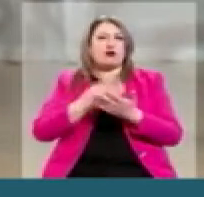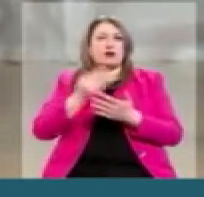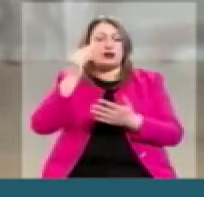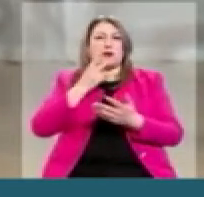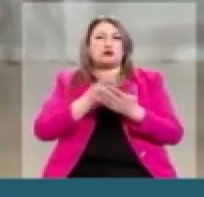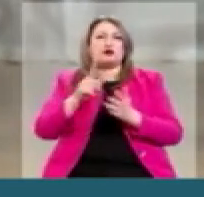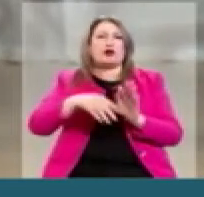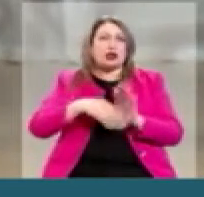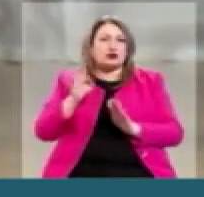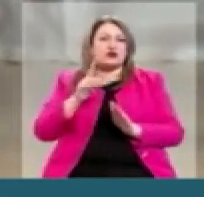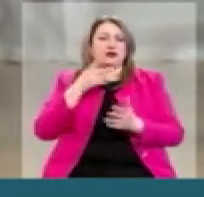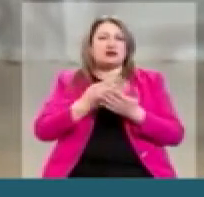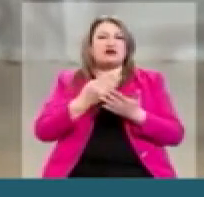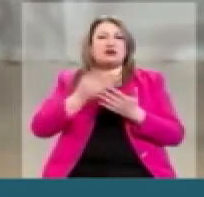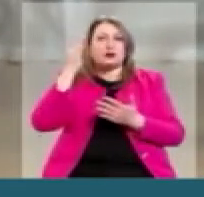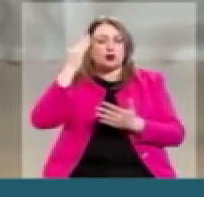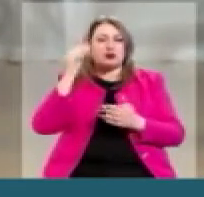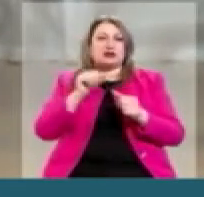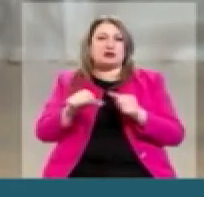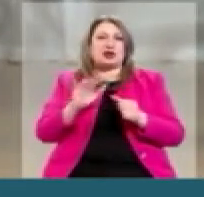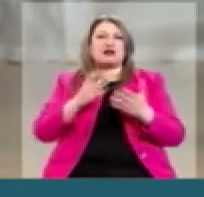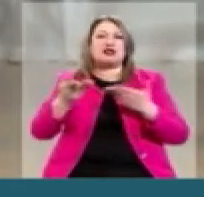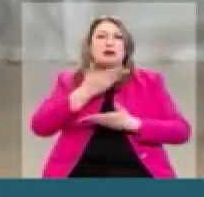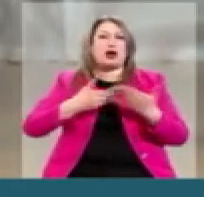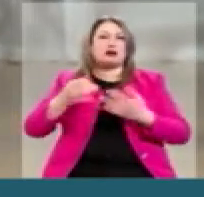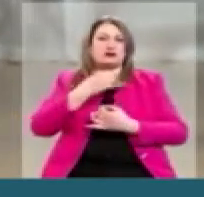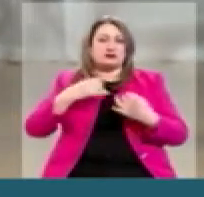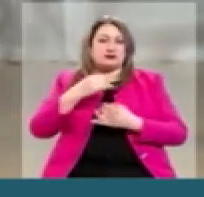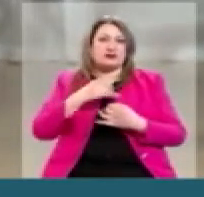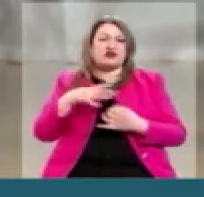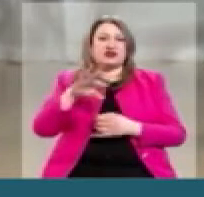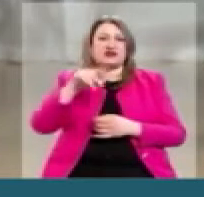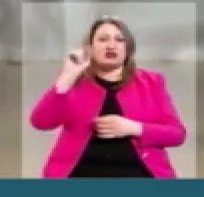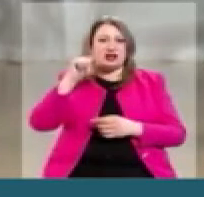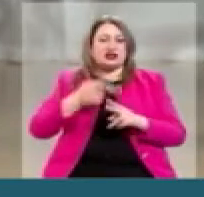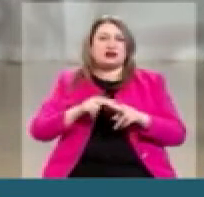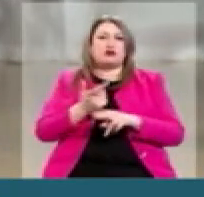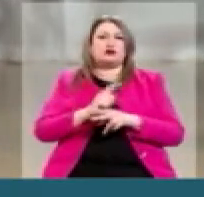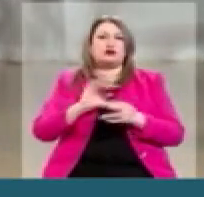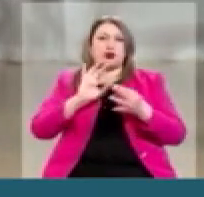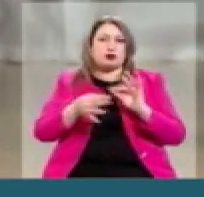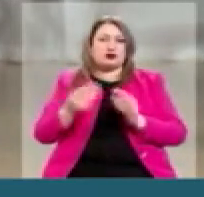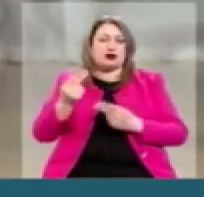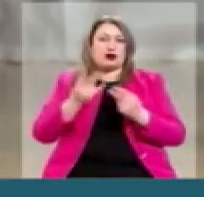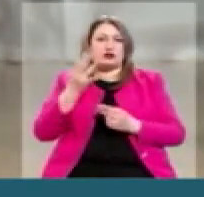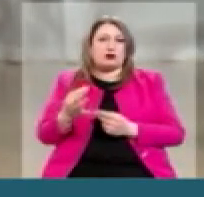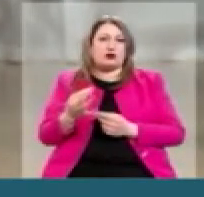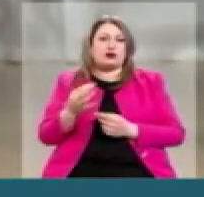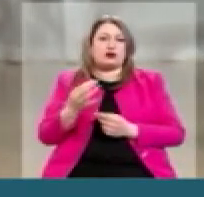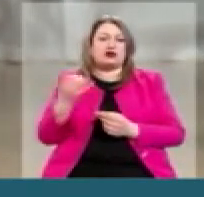лучшие. Вы показали свои способности именно вот в дебатном движении. Все вы знаете, что это очень сложная игра, но тем не